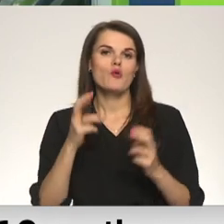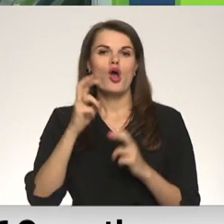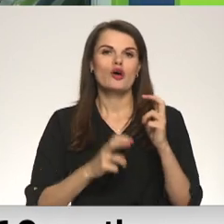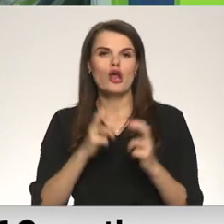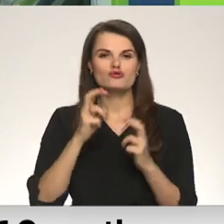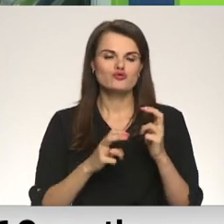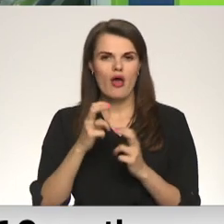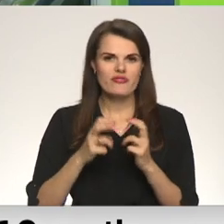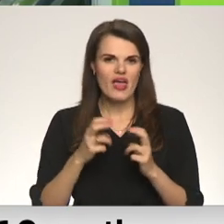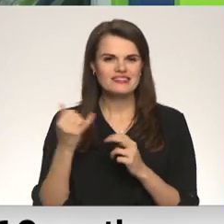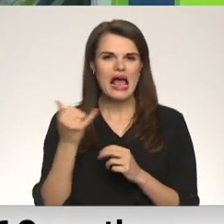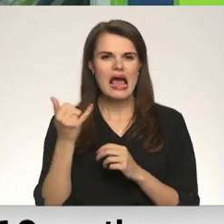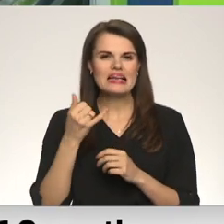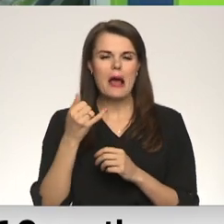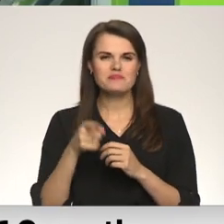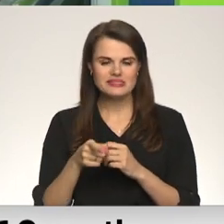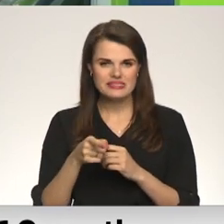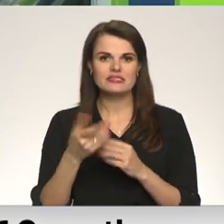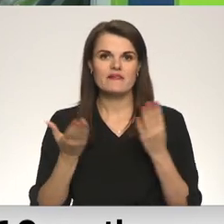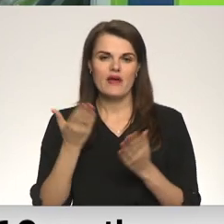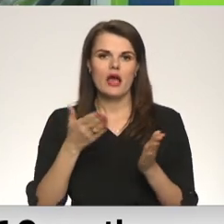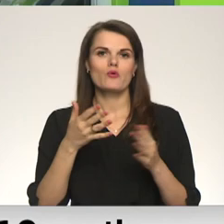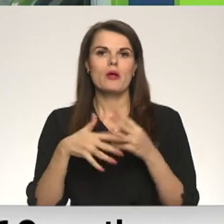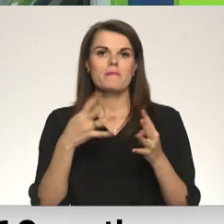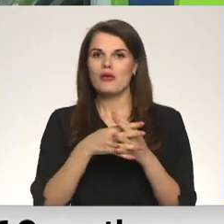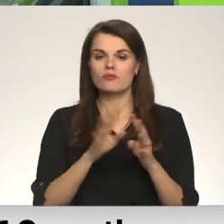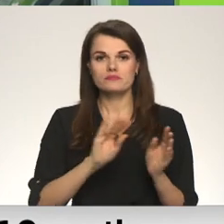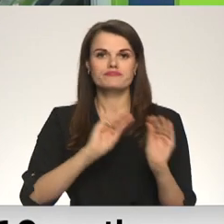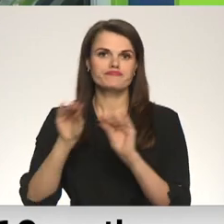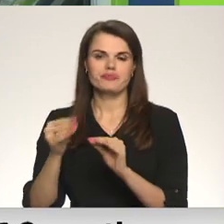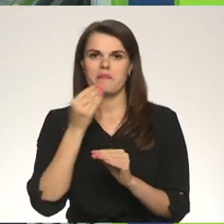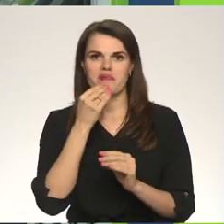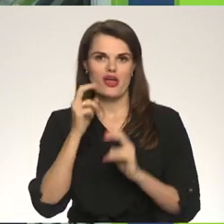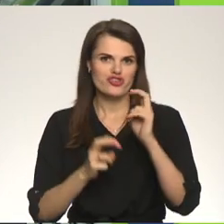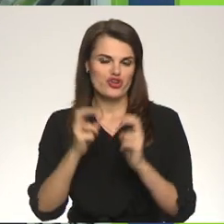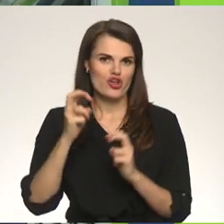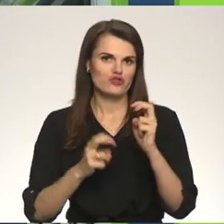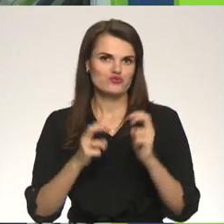rapsi novirsīt nevis pieaugumu, bet pārtikseļas ražošanai. Dāvids Frenefalds, Latvijas televīzija.